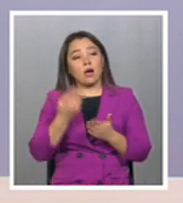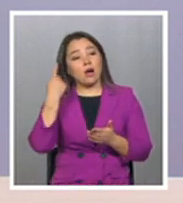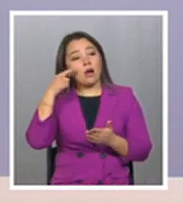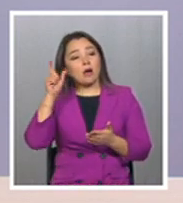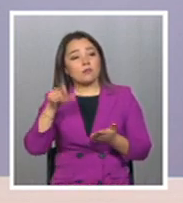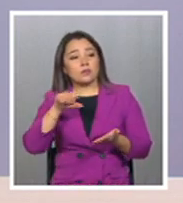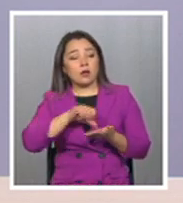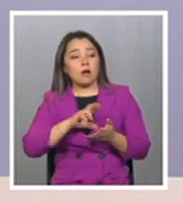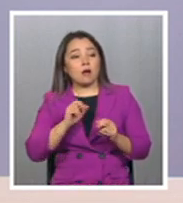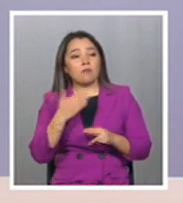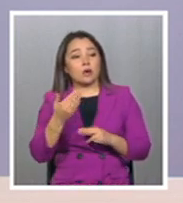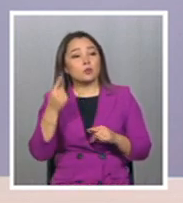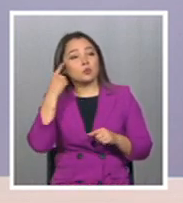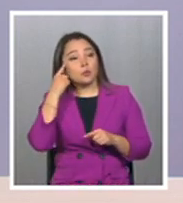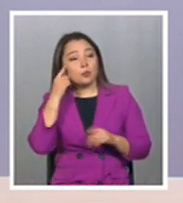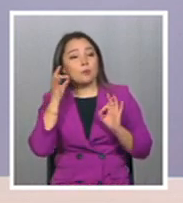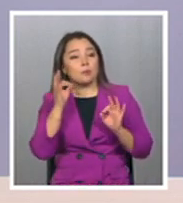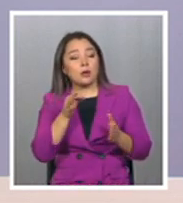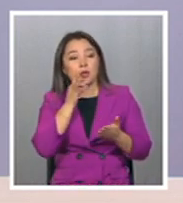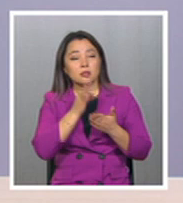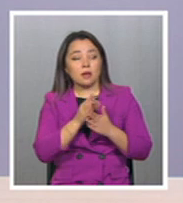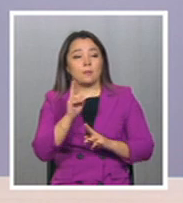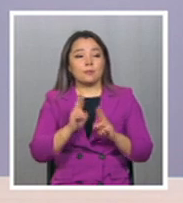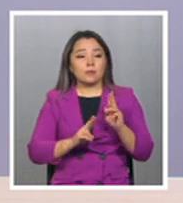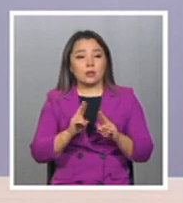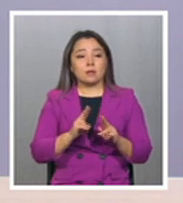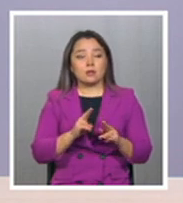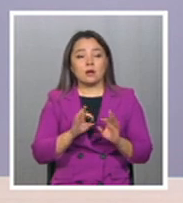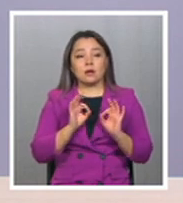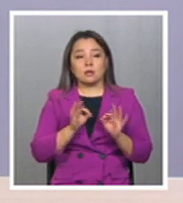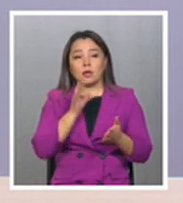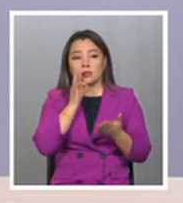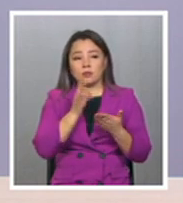думаете? Выберите правильный вариант ответа.